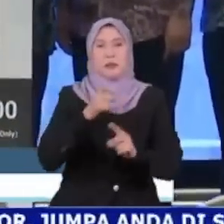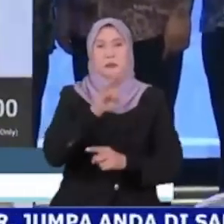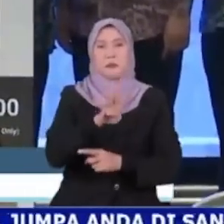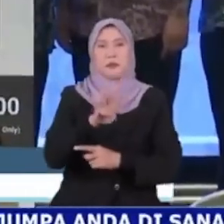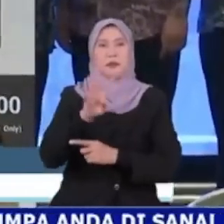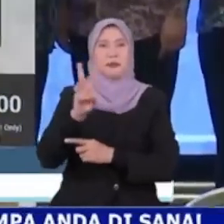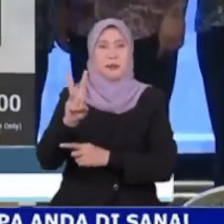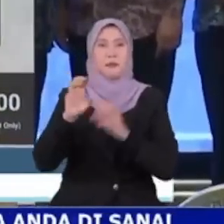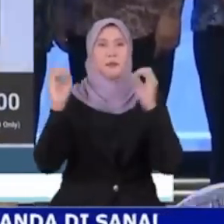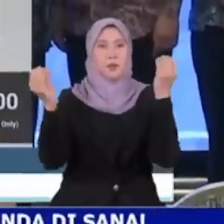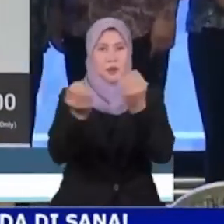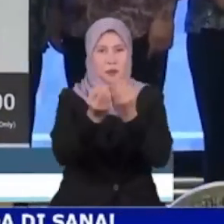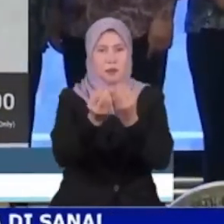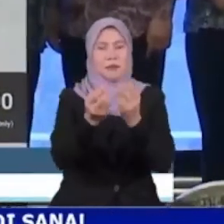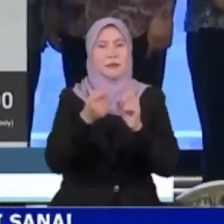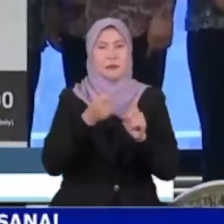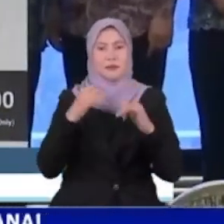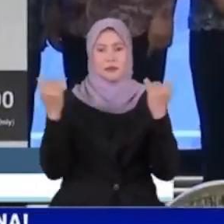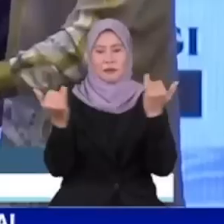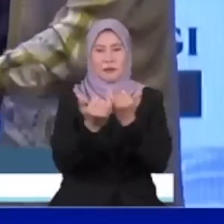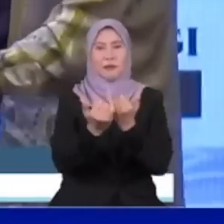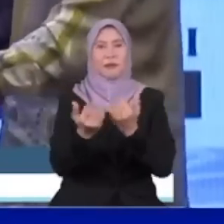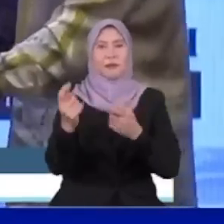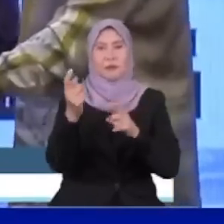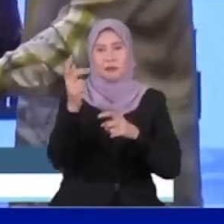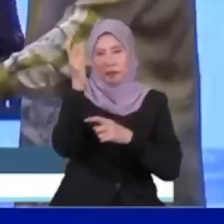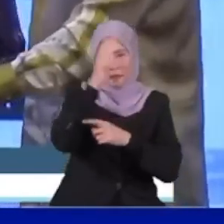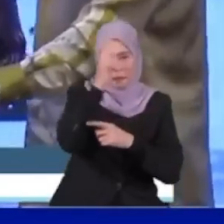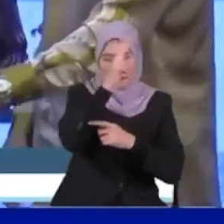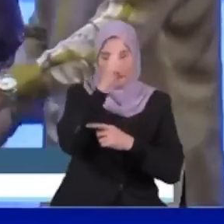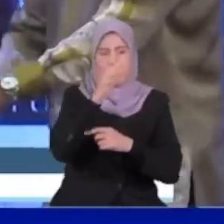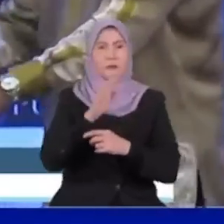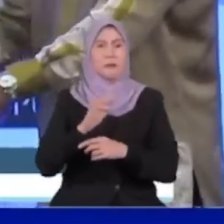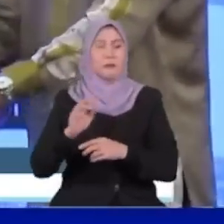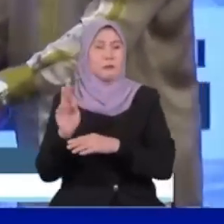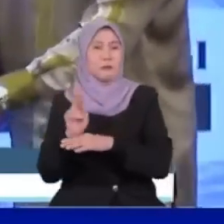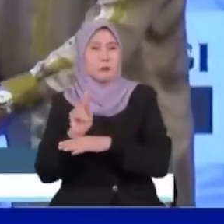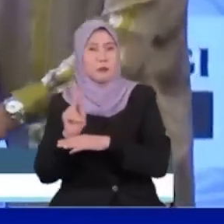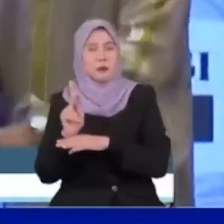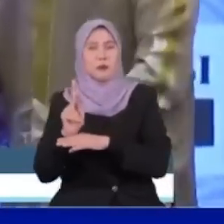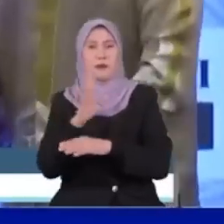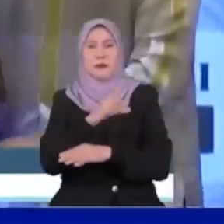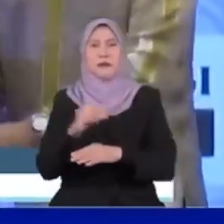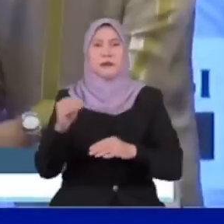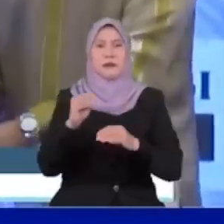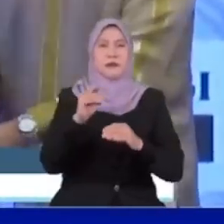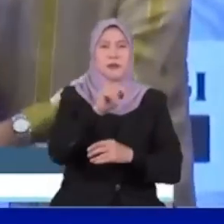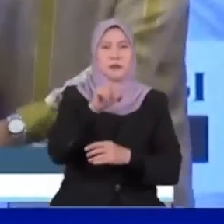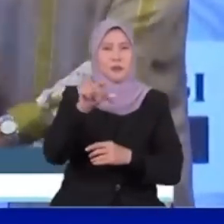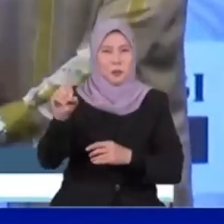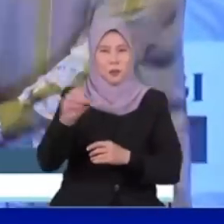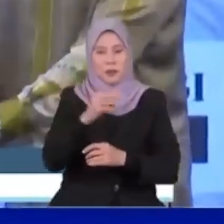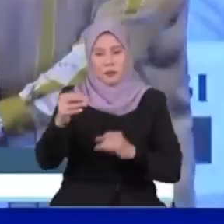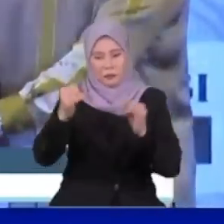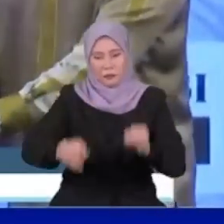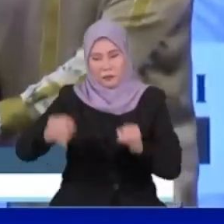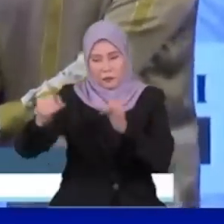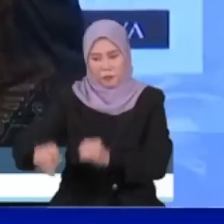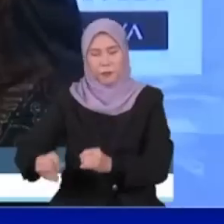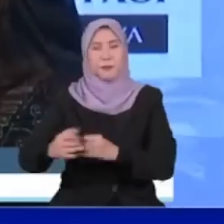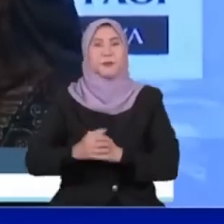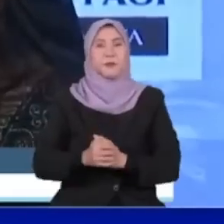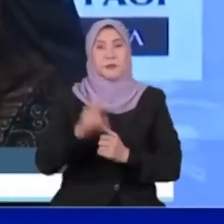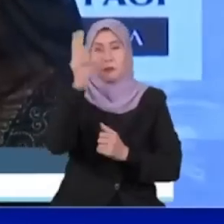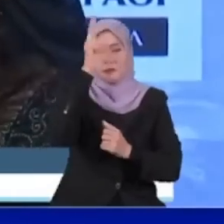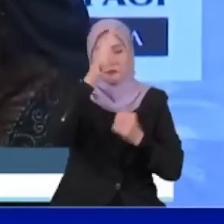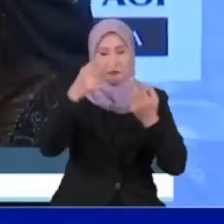46 organisasi terdiri daripada syarikat berkaitan kerajaan, badan korporat, badan bukan kerajaan serta individu. Tabung tersebut dilancarkan